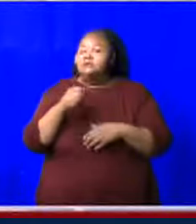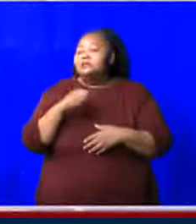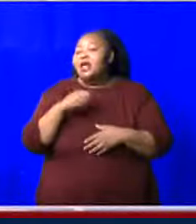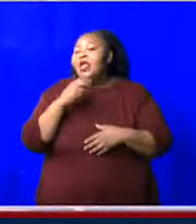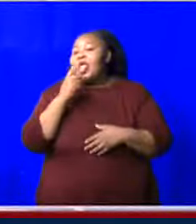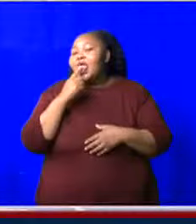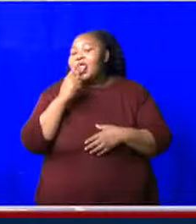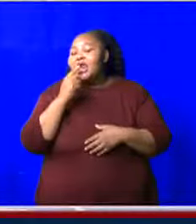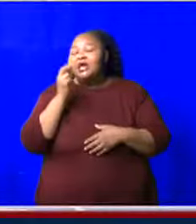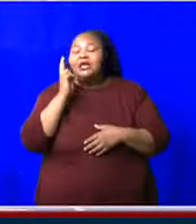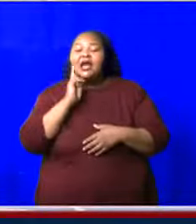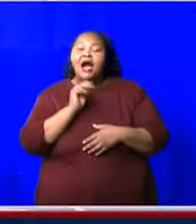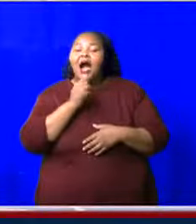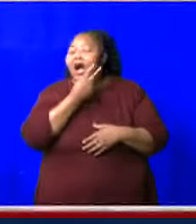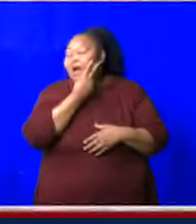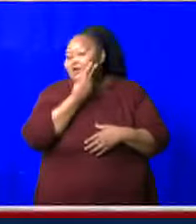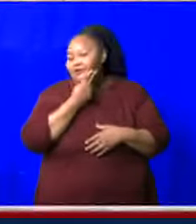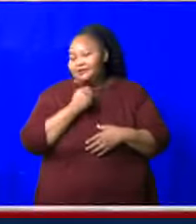ihamba ngemahumo.